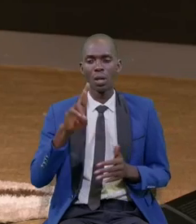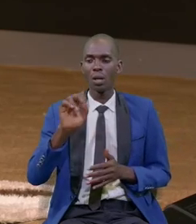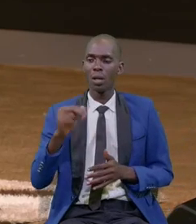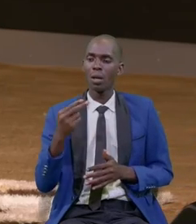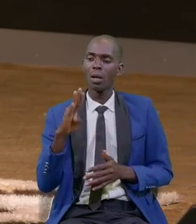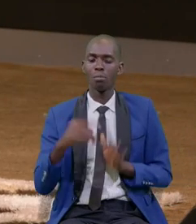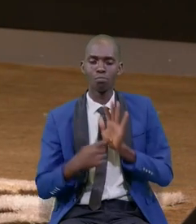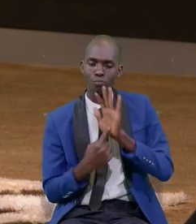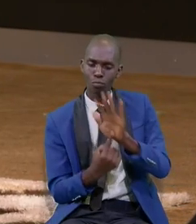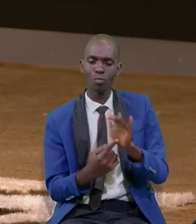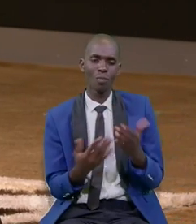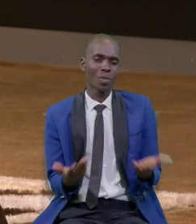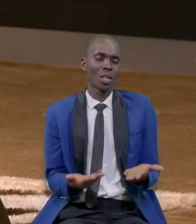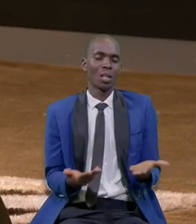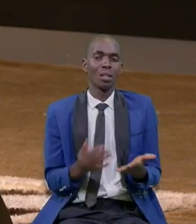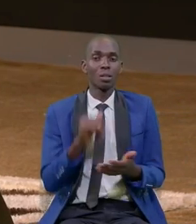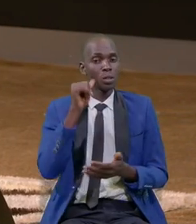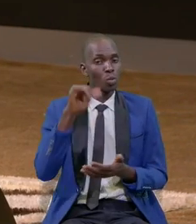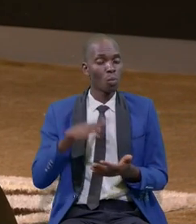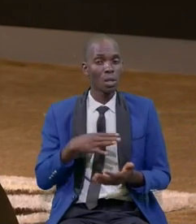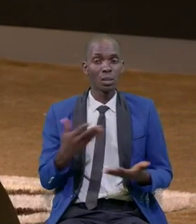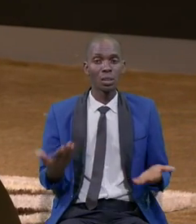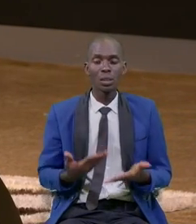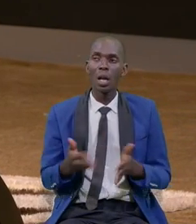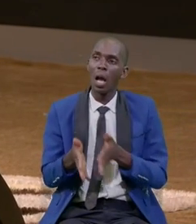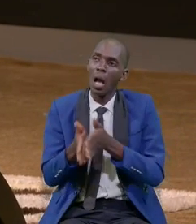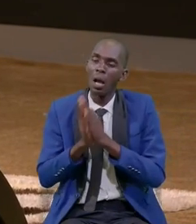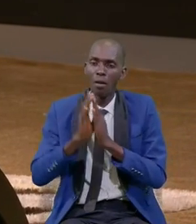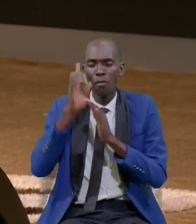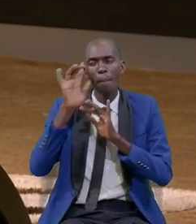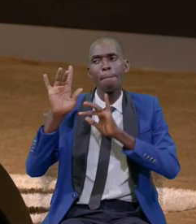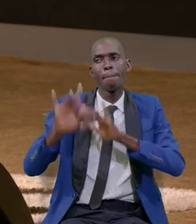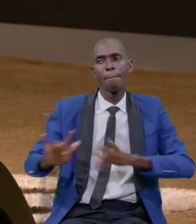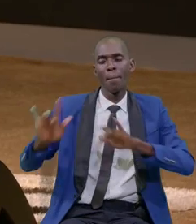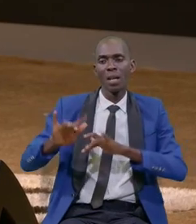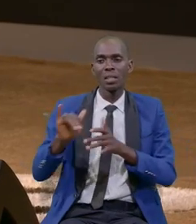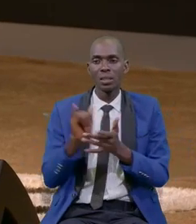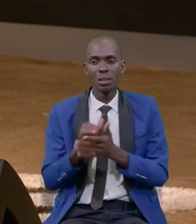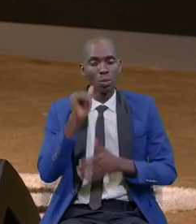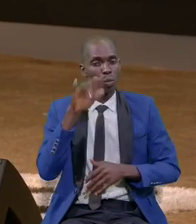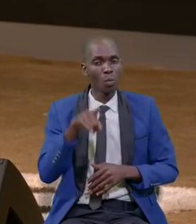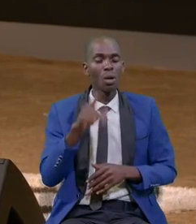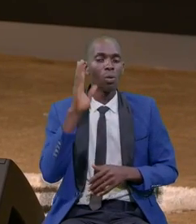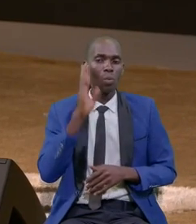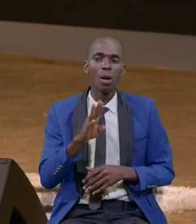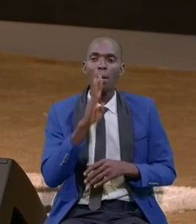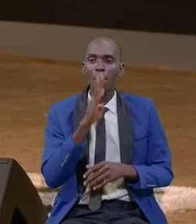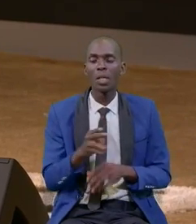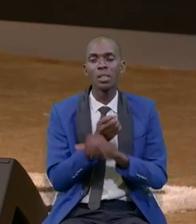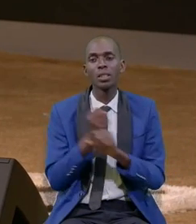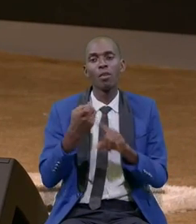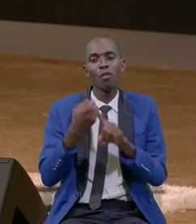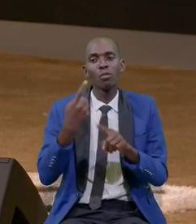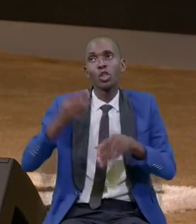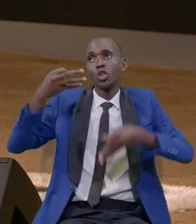Rahab. Maintenant, elle demande le pardon. Qu'elle soit épargnée. Qu'elle soit épargnée